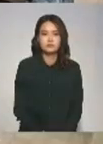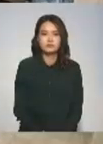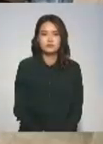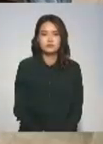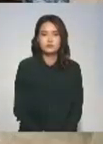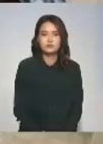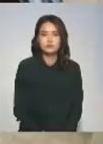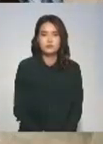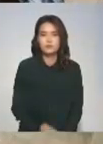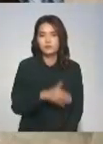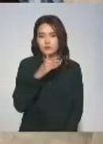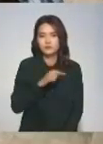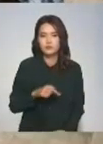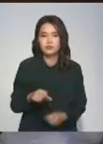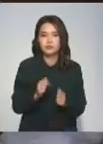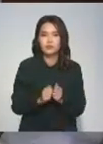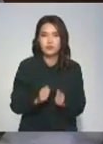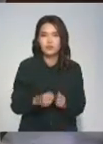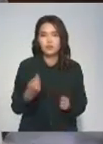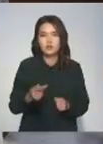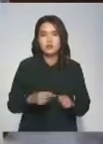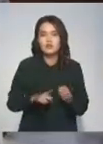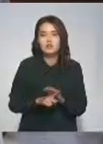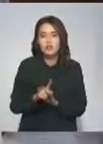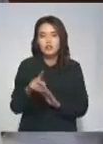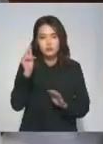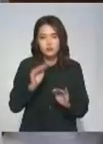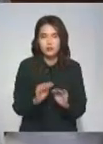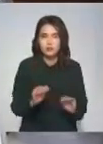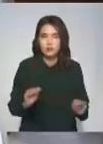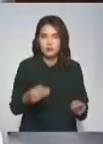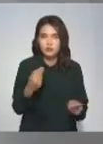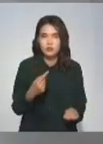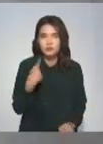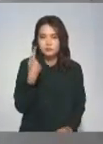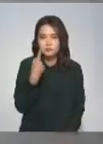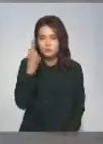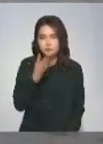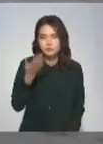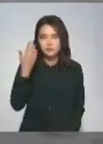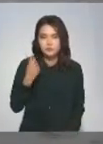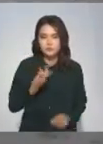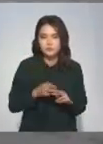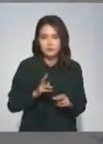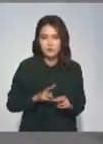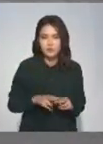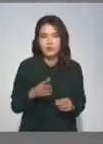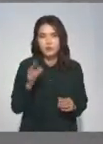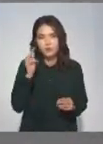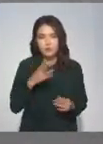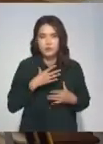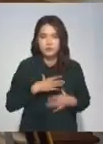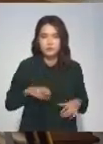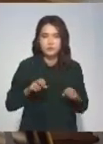Бұл Ақсу қаласына қарасты Саршанақ мектебінің бастауыш сынып оқушылары. Олар бір жарым айдан бері ауылдағы клубта оқуға